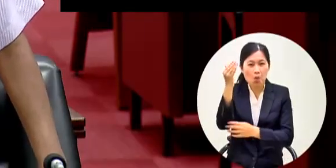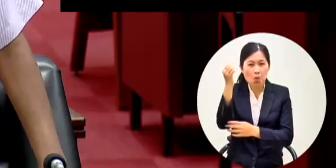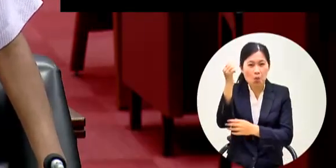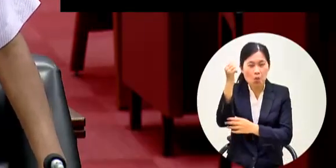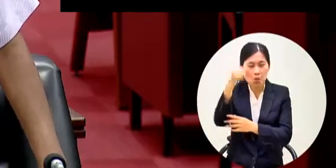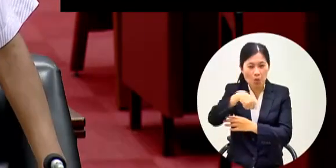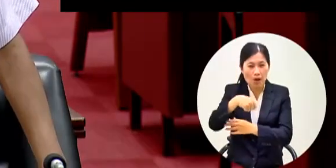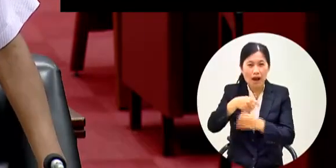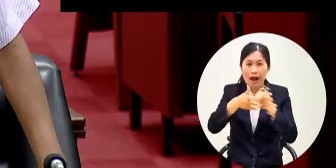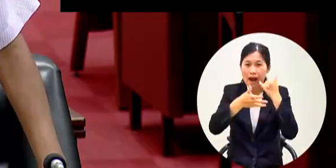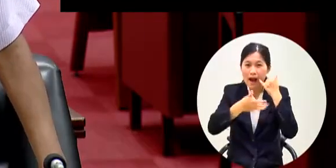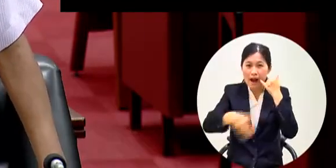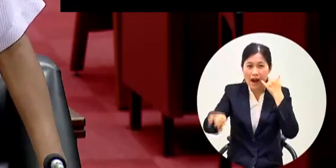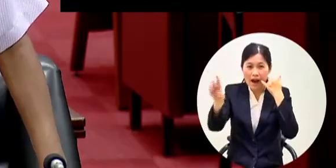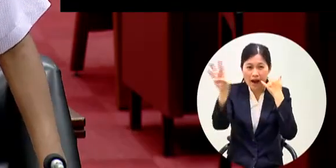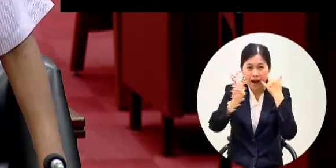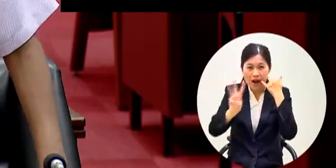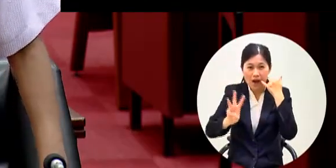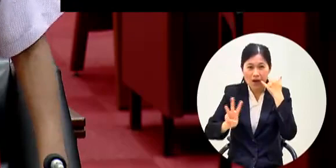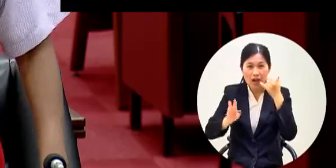高山为我低头，